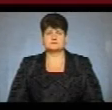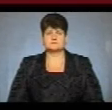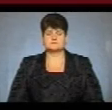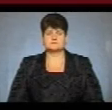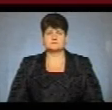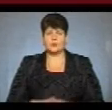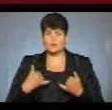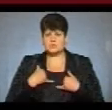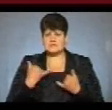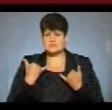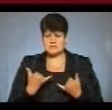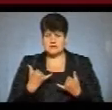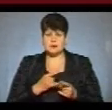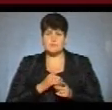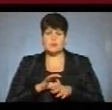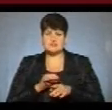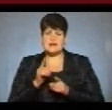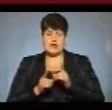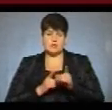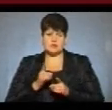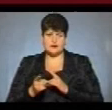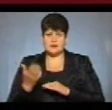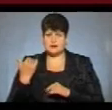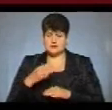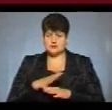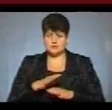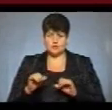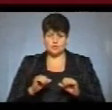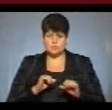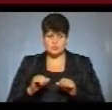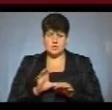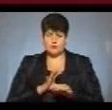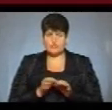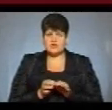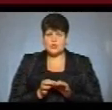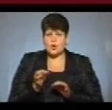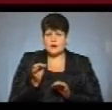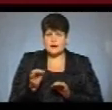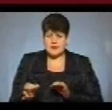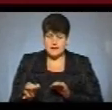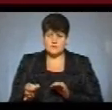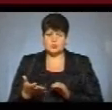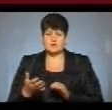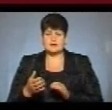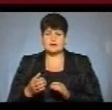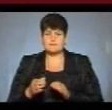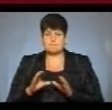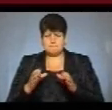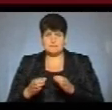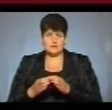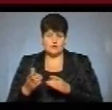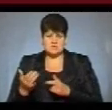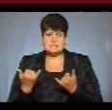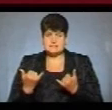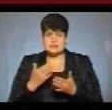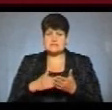В нас зараз проходить реорганізація. Раніше не було управління, був відокремлений підрозділ НЕК «Укренерго». Зараз цей